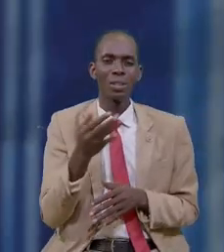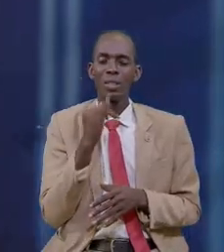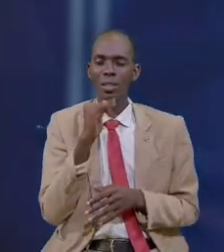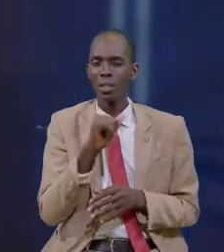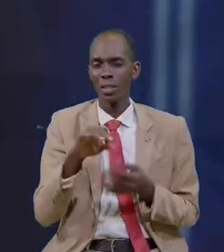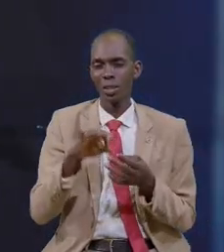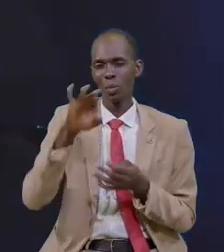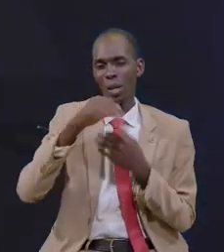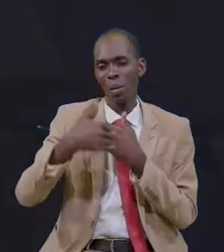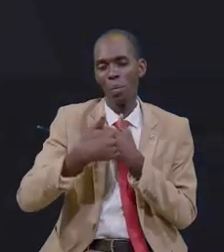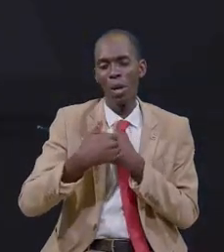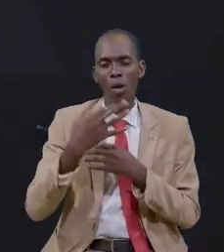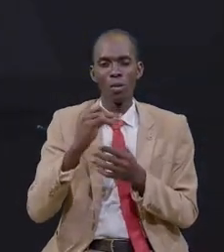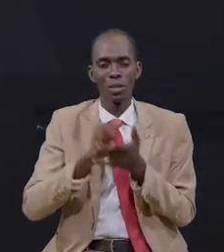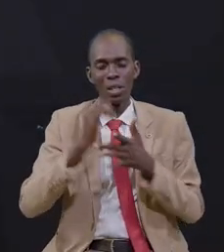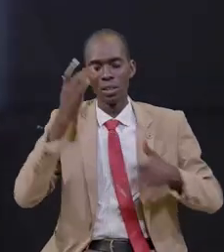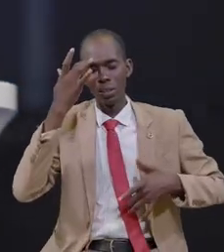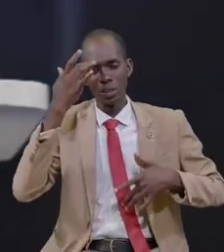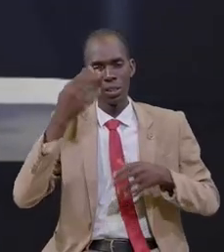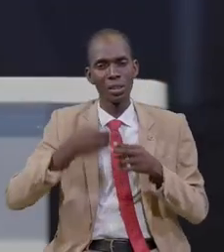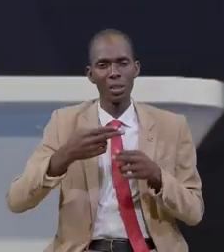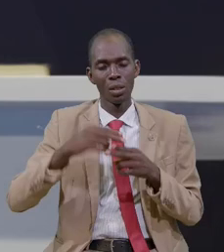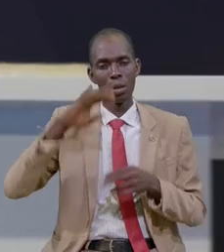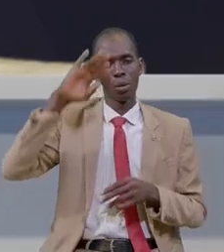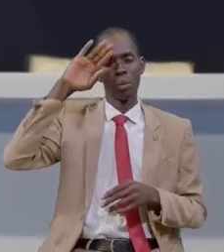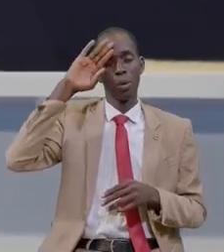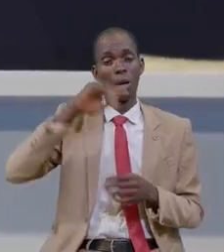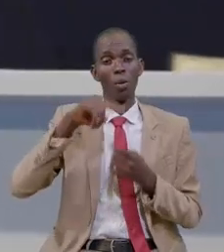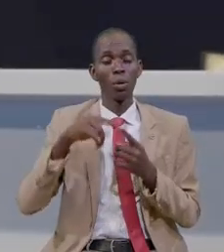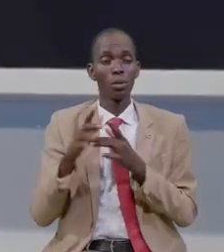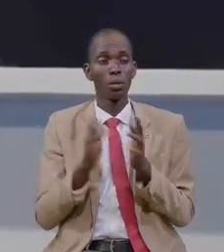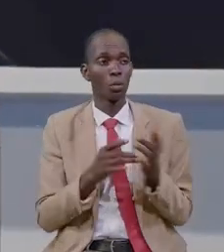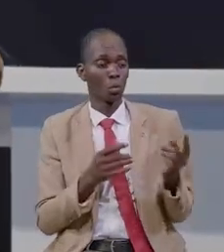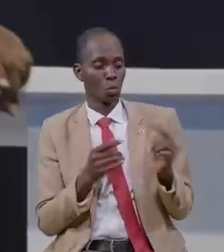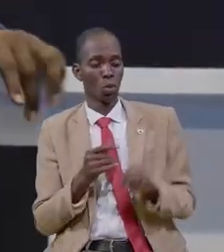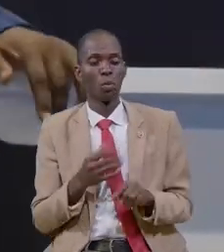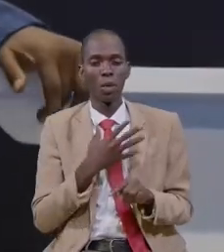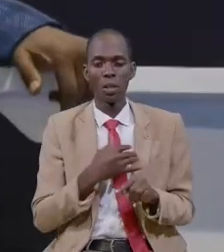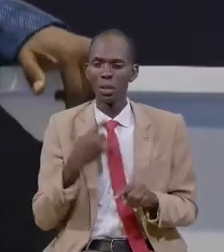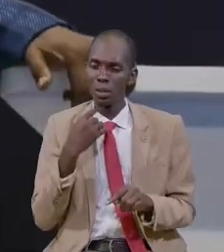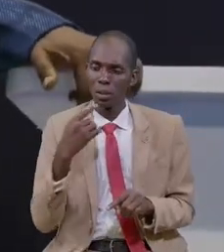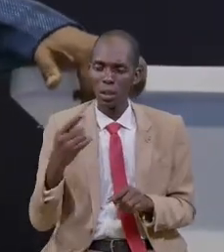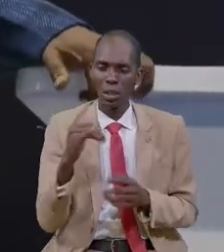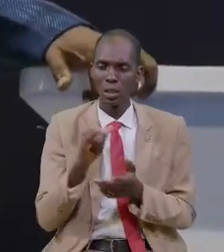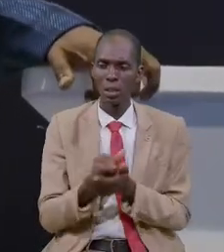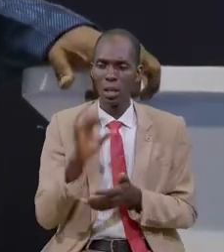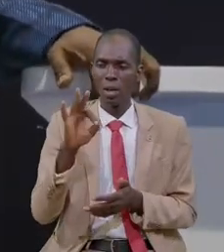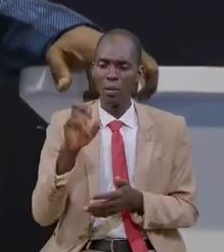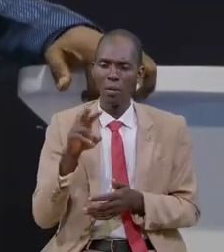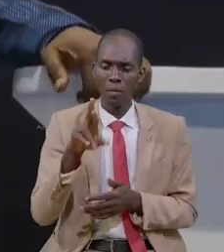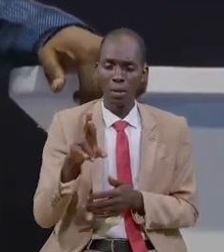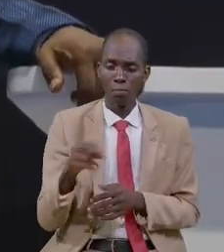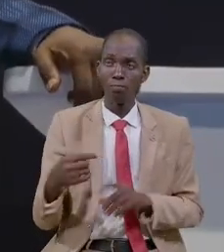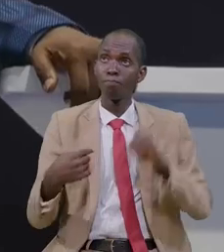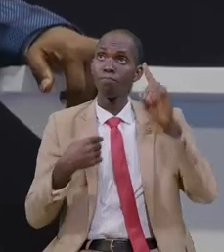cette fièvre. Et quand Jésus vient et il dit fièvre, je te